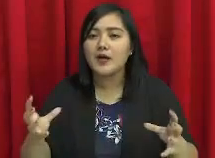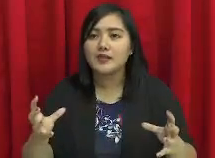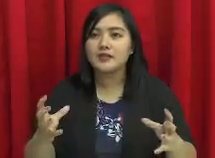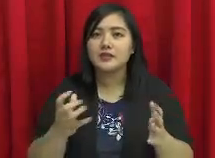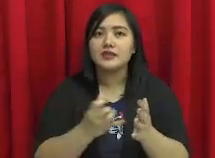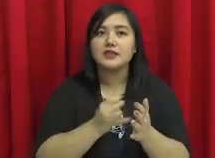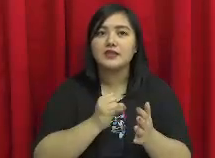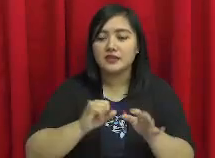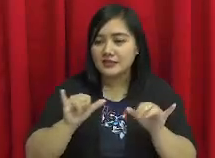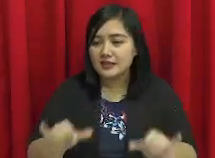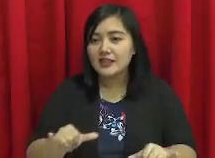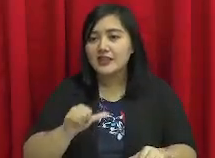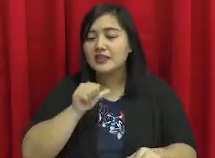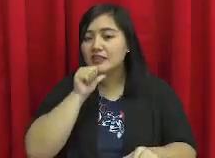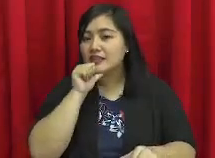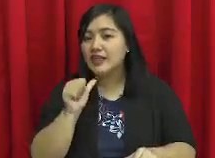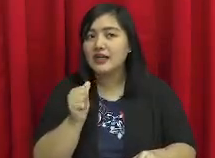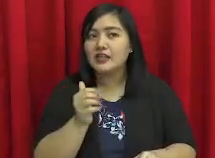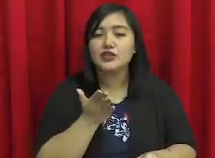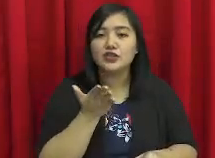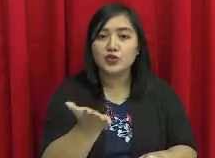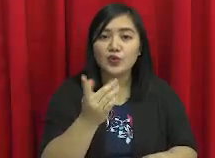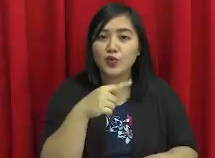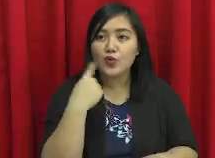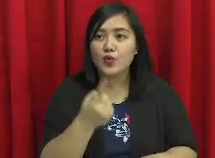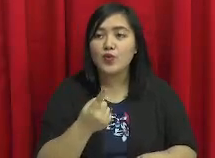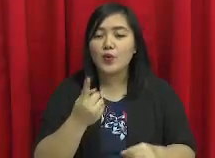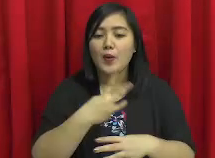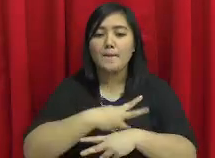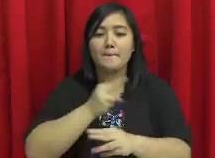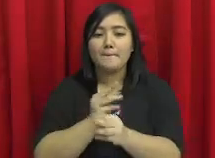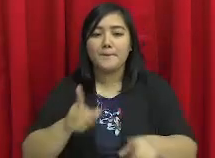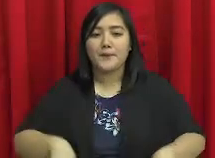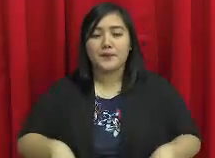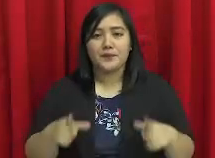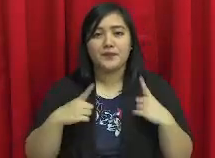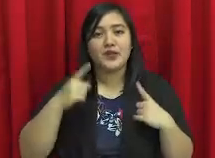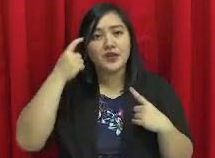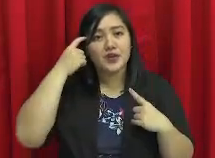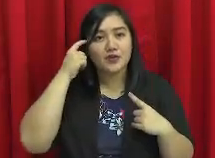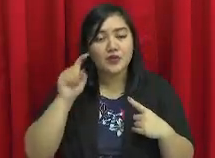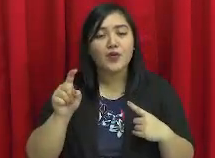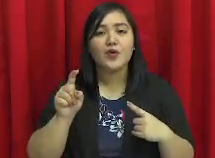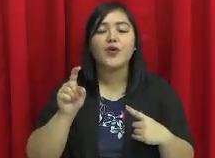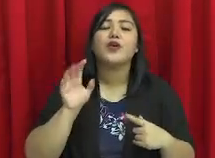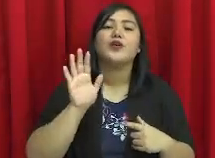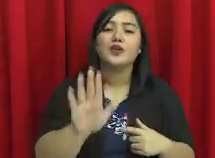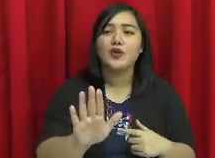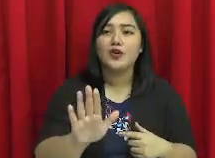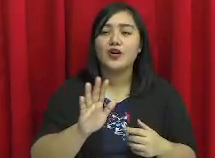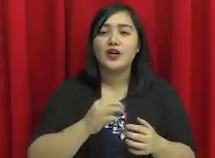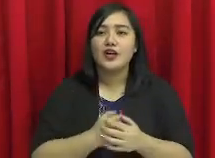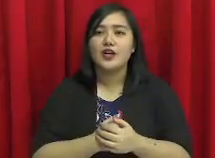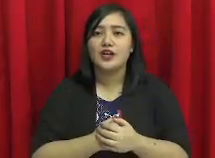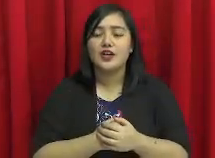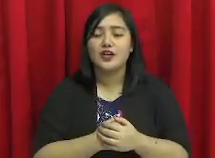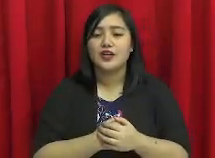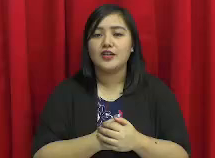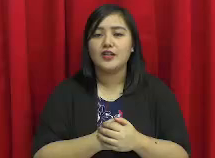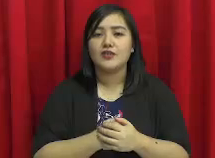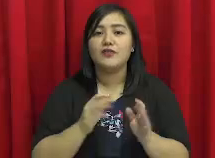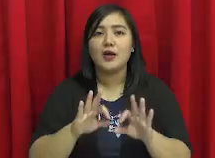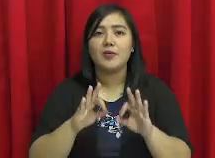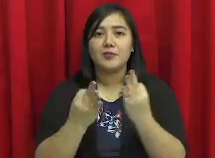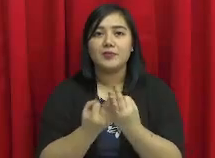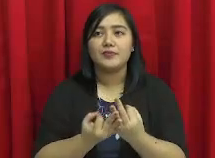natin. Yan. Nagtasalita siya. Sabi, kilala nila to. Ito, hindi naman ito masamang tinapay. Sabi niya nga, kahit